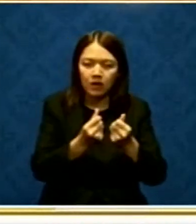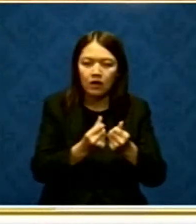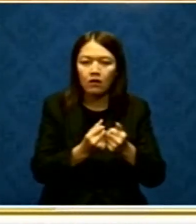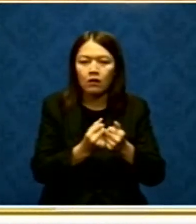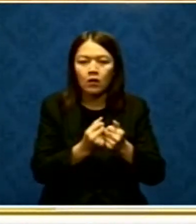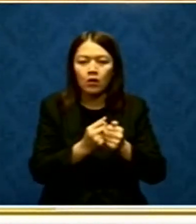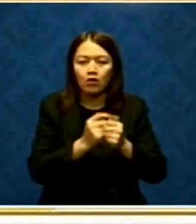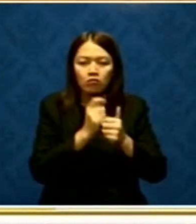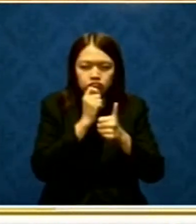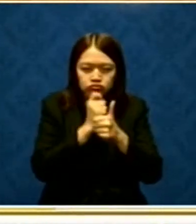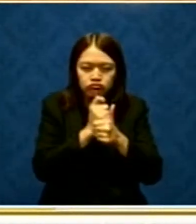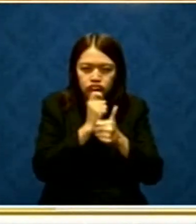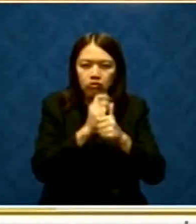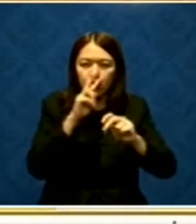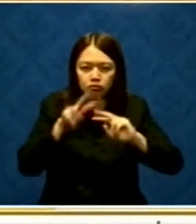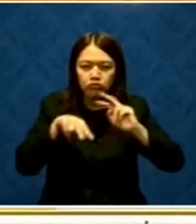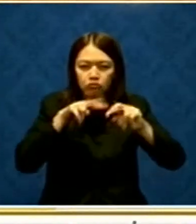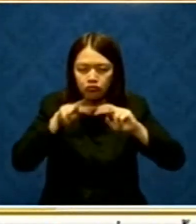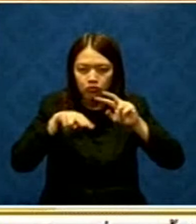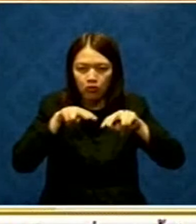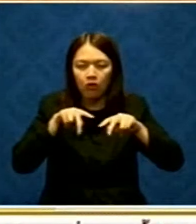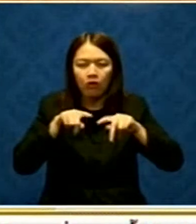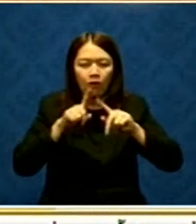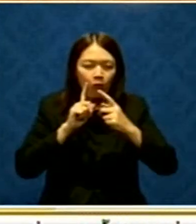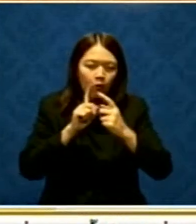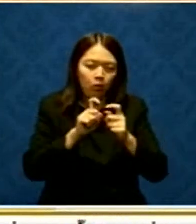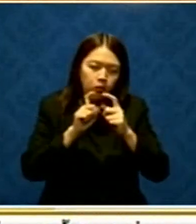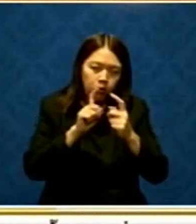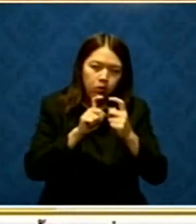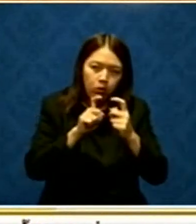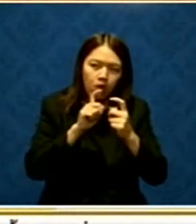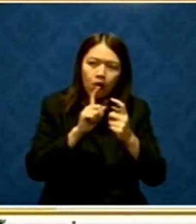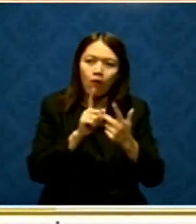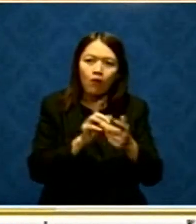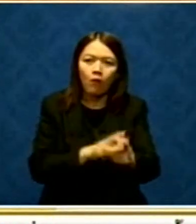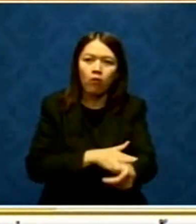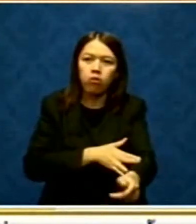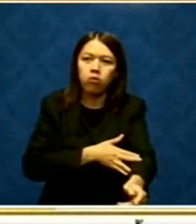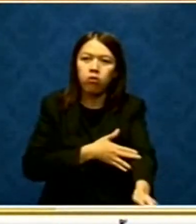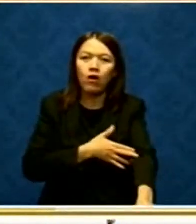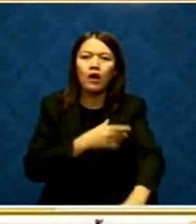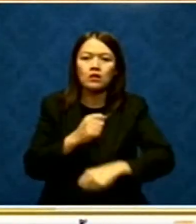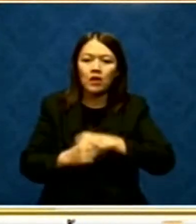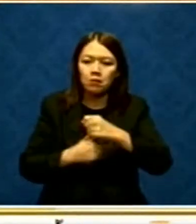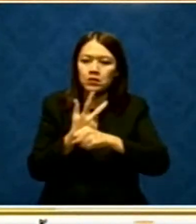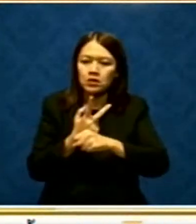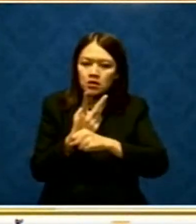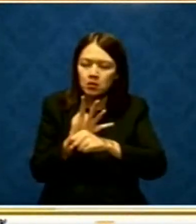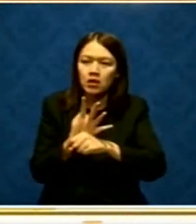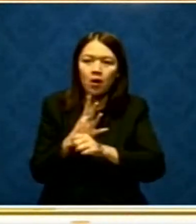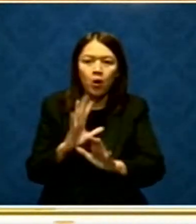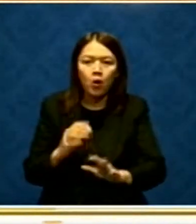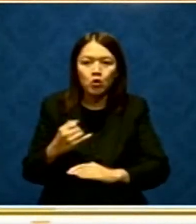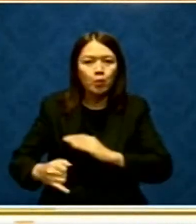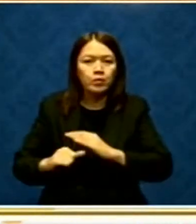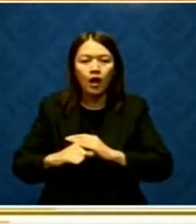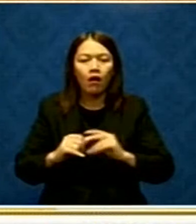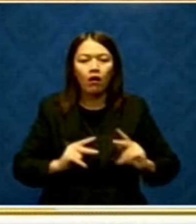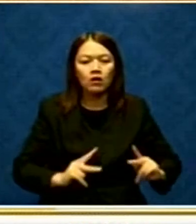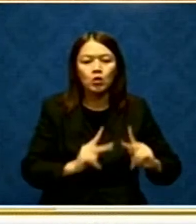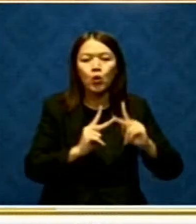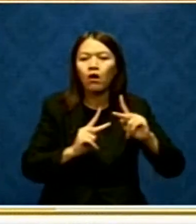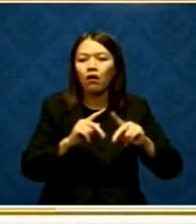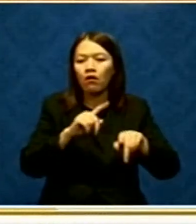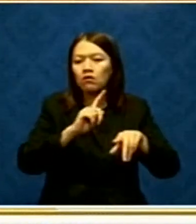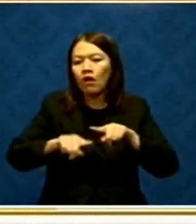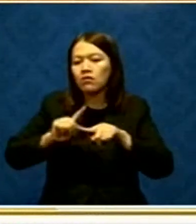สวนในทางราชการนี่หลายเรื่อง 3-4 ปีก็ยังไม่จบหลายกระทรวงแต่นี่ก็ 6-5 ตร